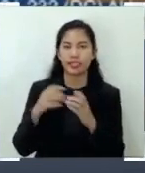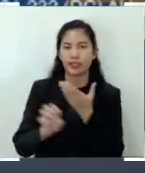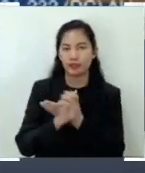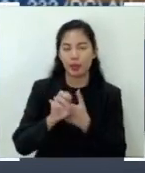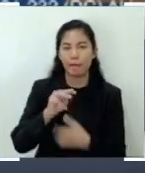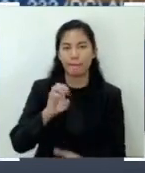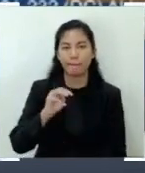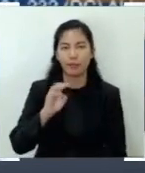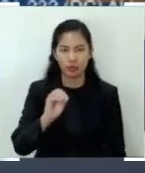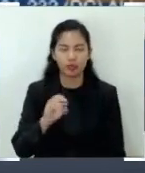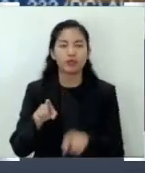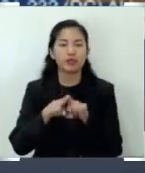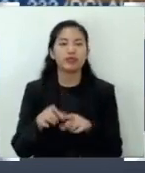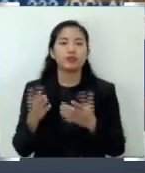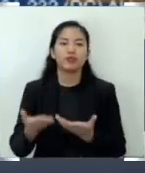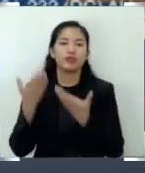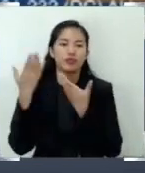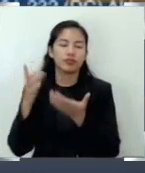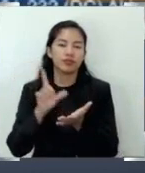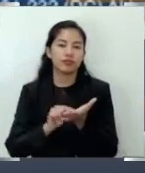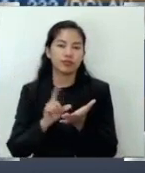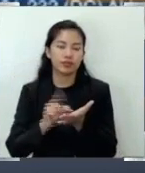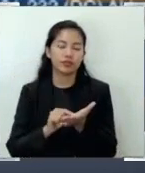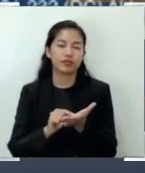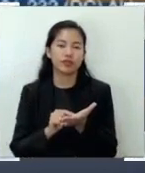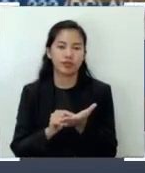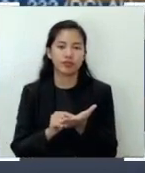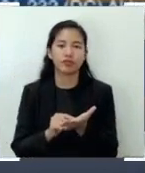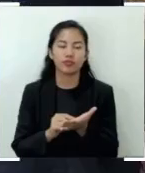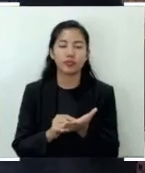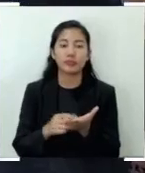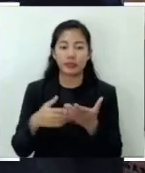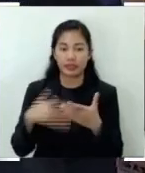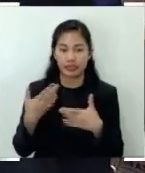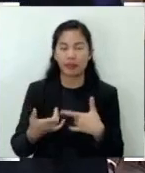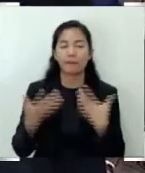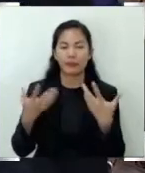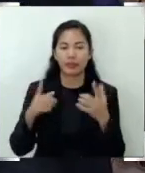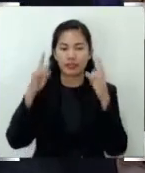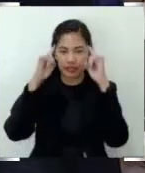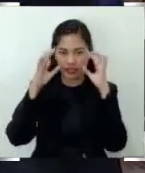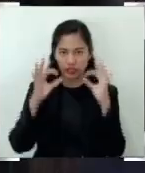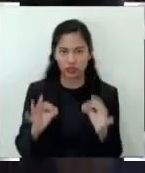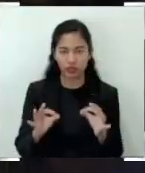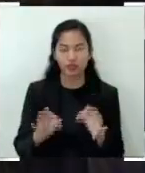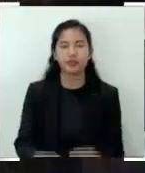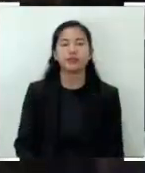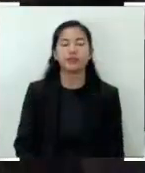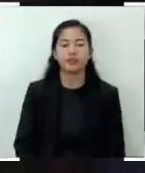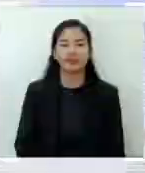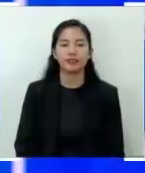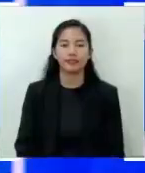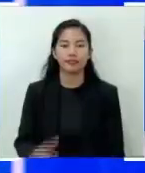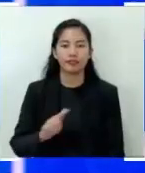masumite ang hard copy nito. Tapos, de-desisyon na ang mga petisyon. Ako si Sandra Aguinaldo, ang inyong saksi.